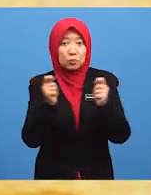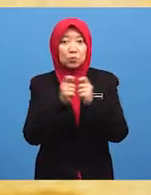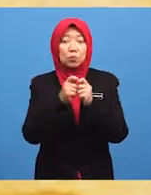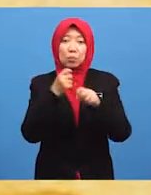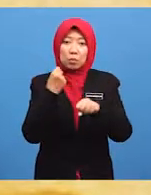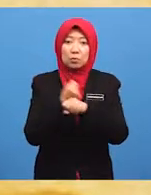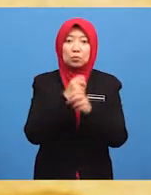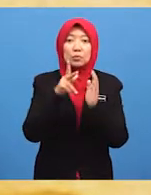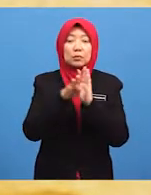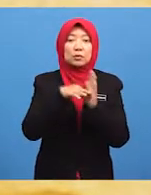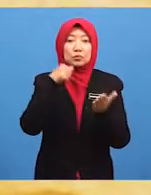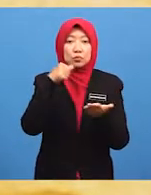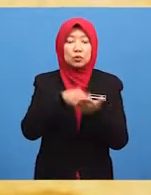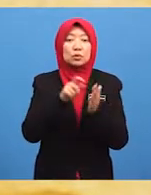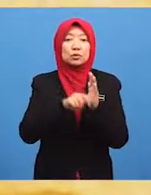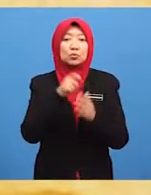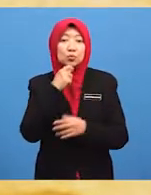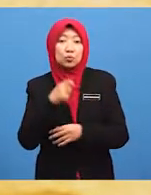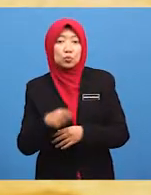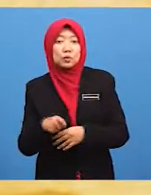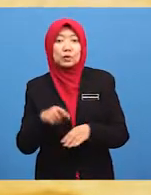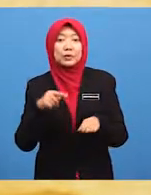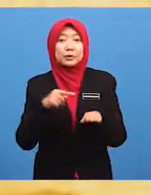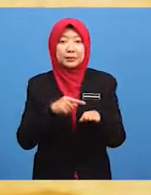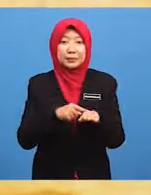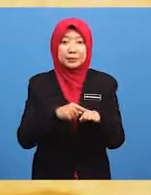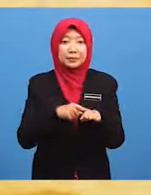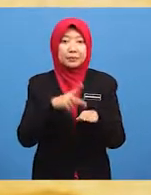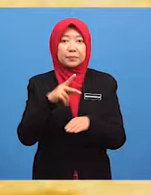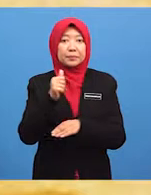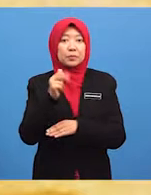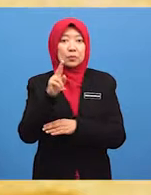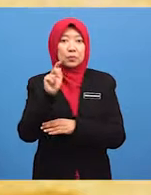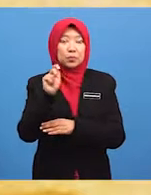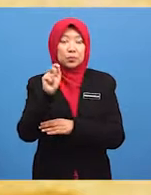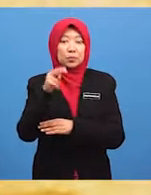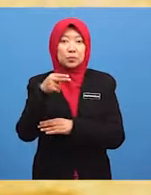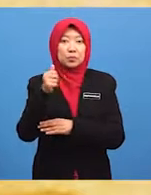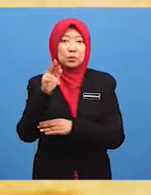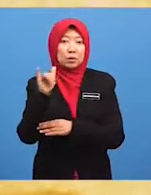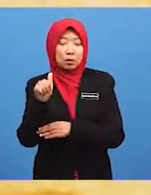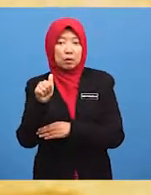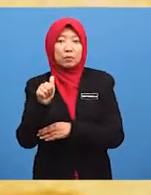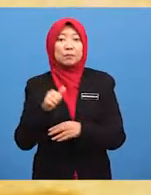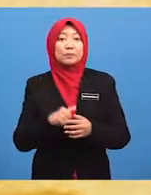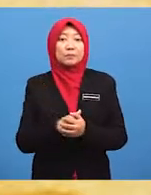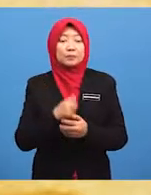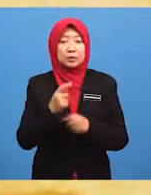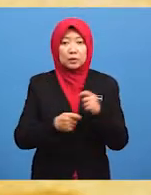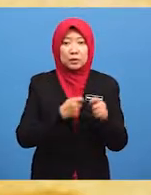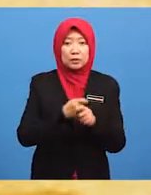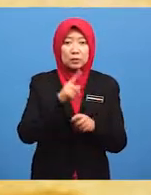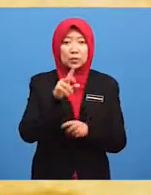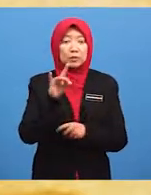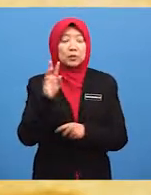penemuan batu bersurat yang tertua di Kautara bertarikh 192 Masihi. Malah